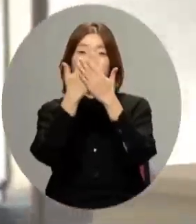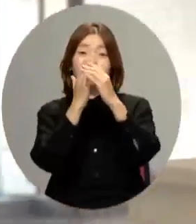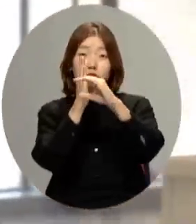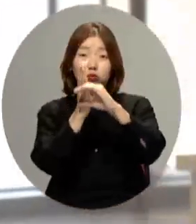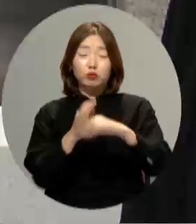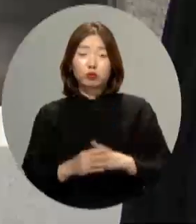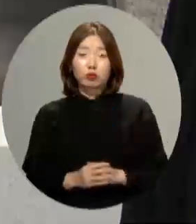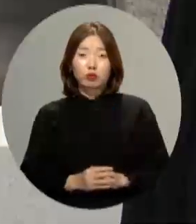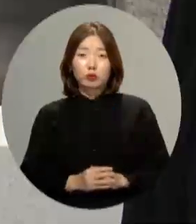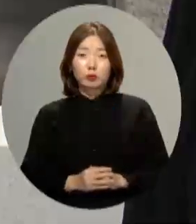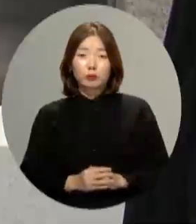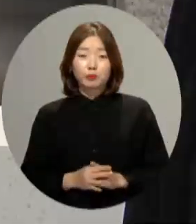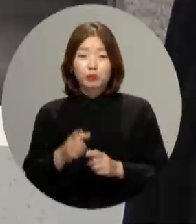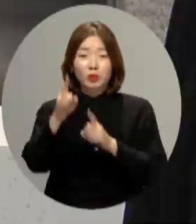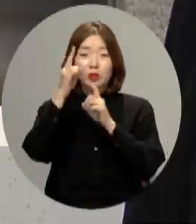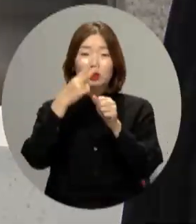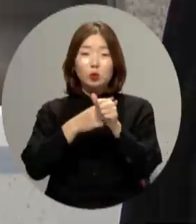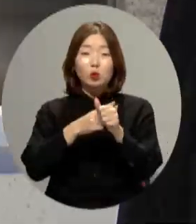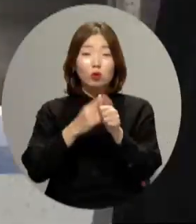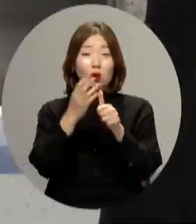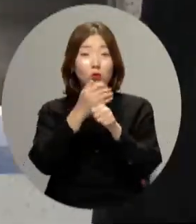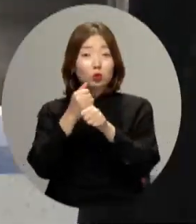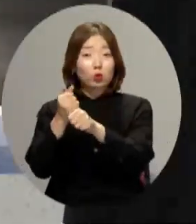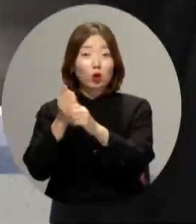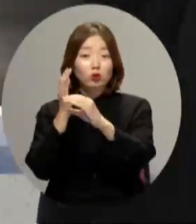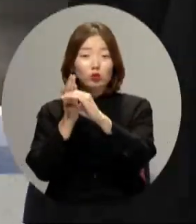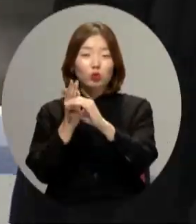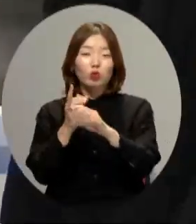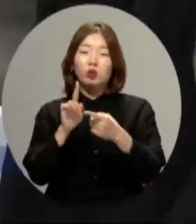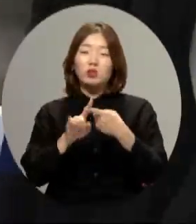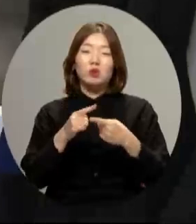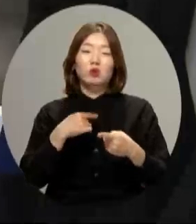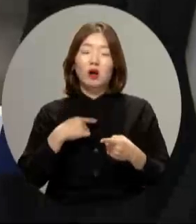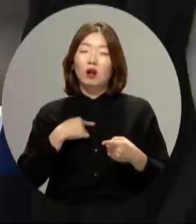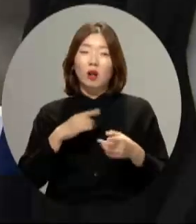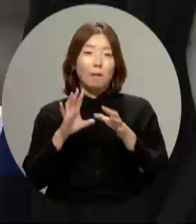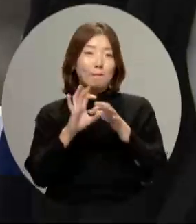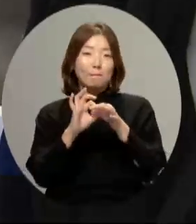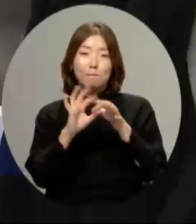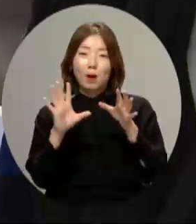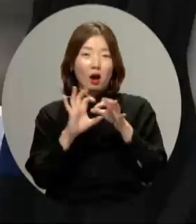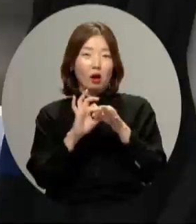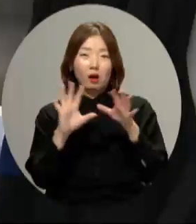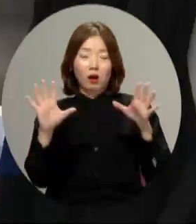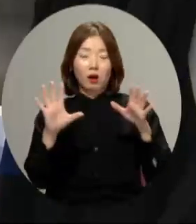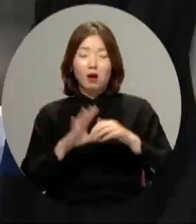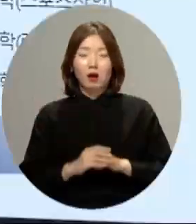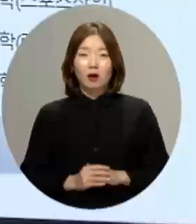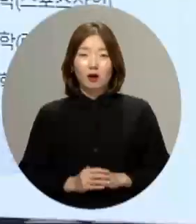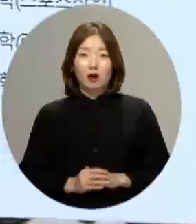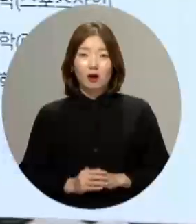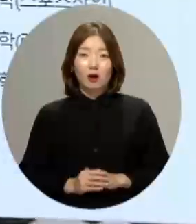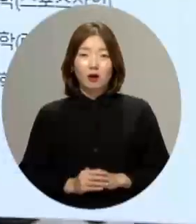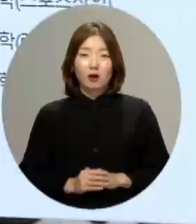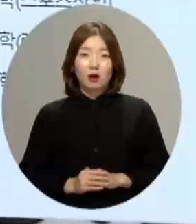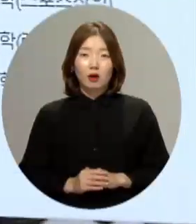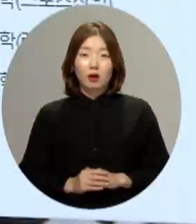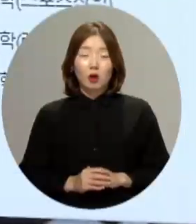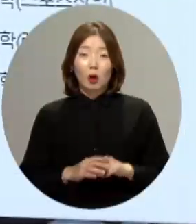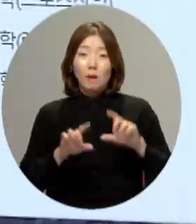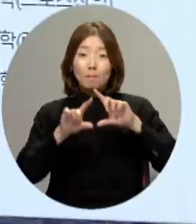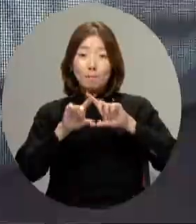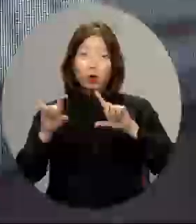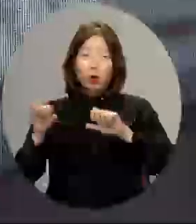됐습니다. 이기재 교수가 지금 구속 상태인데요. 거기에 대해서는 전혀 관계없는 일입니다.